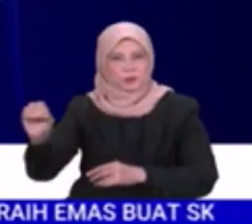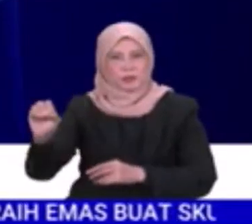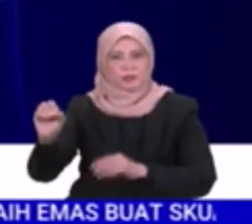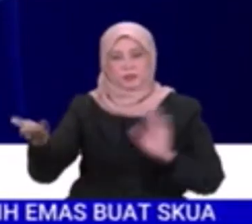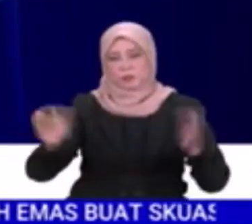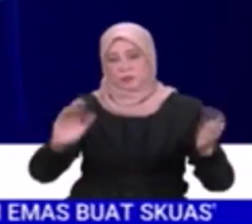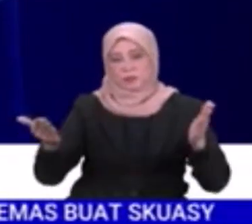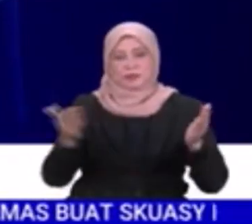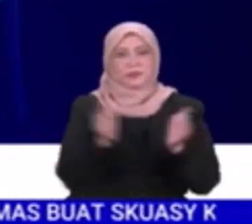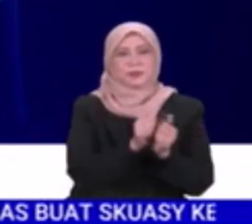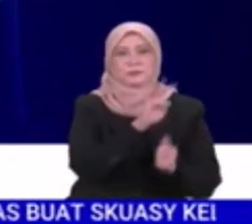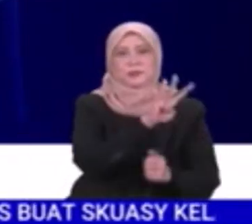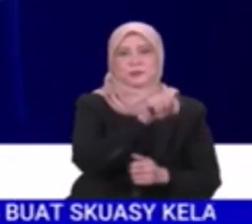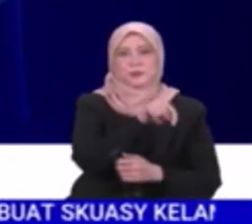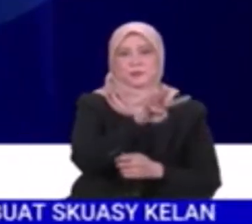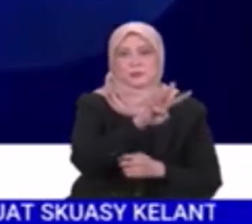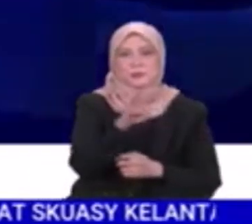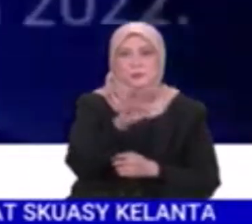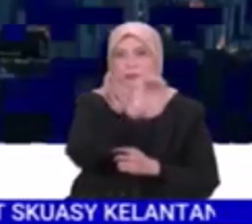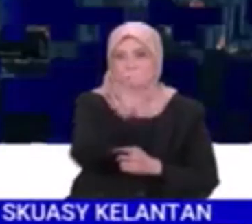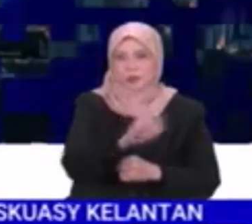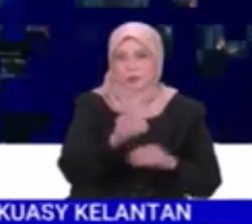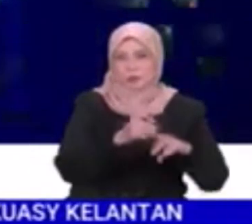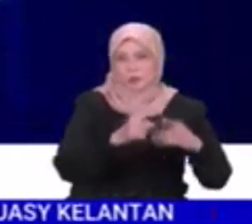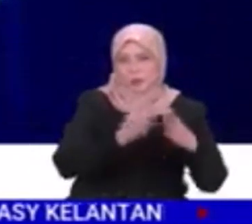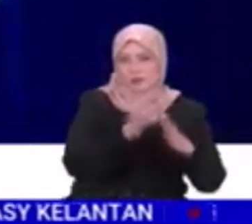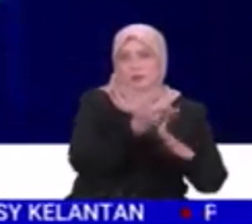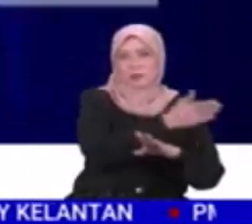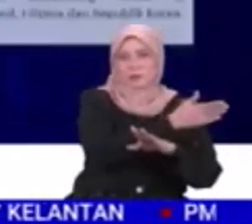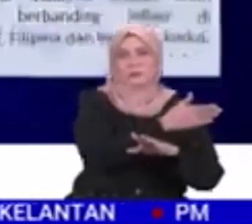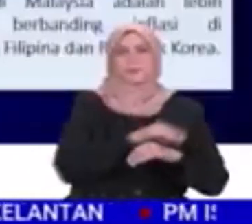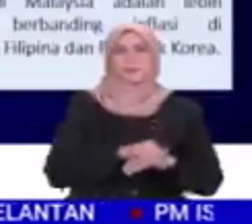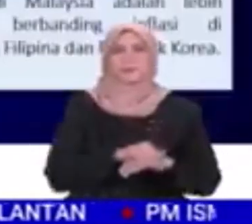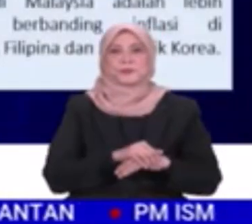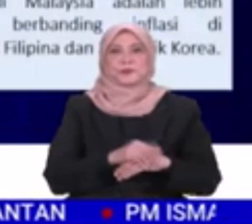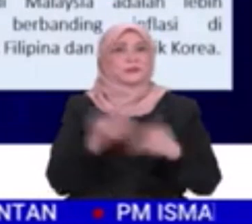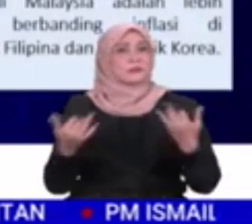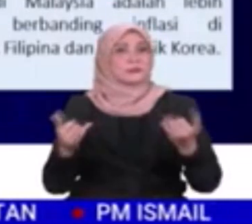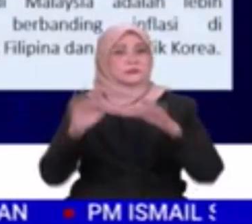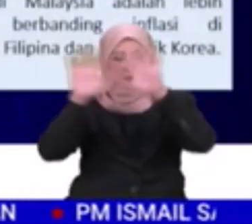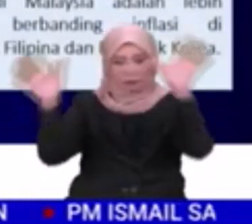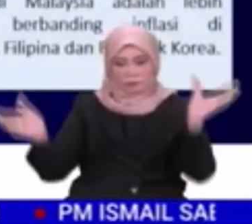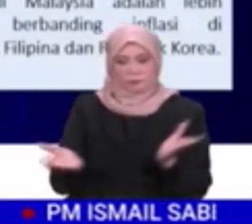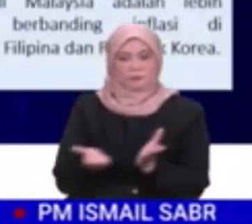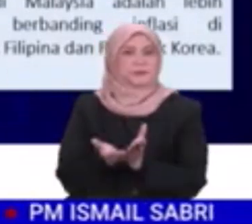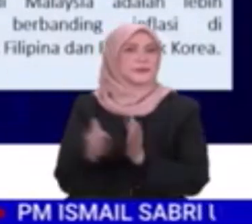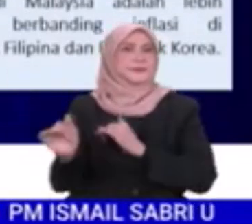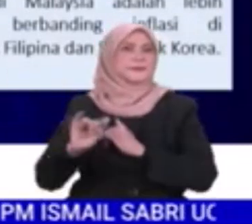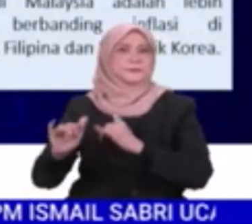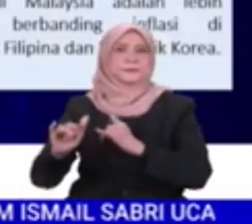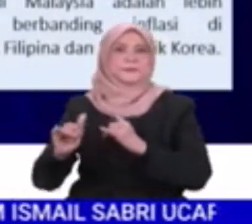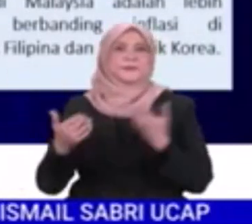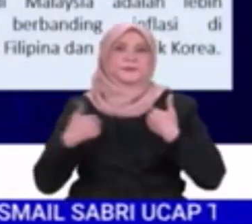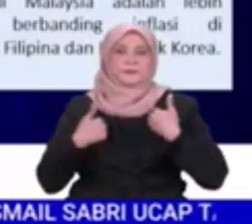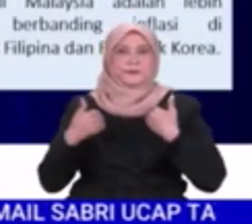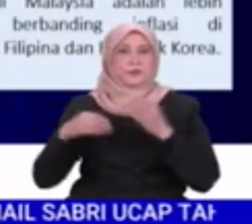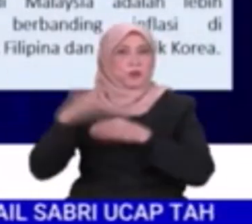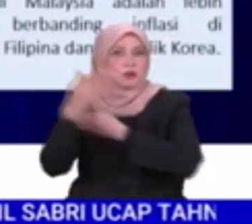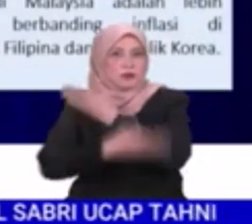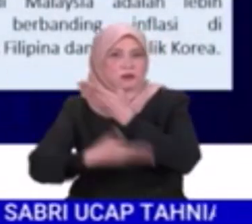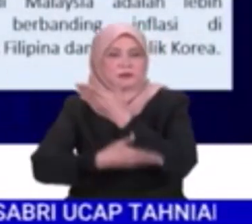berbanding 400 bulan sebelumnya ini berikutnya Fenomena global yang turut dialami kebanyakan negara